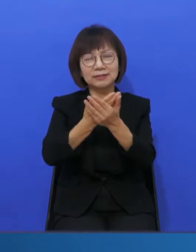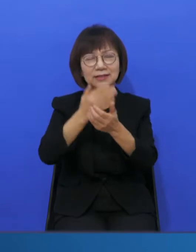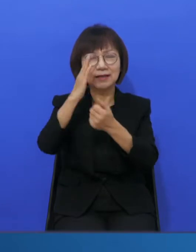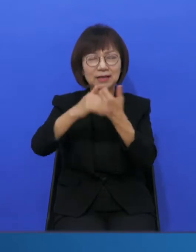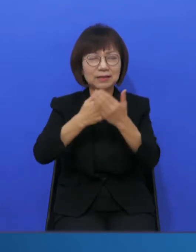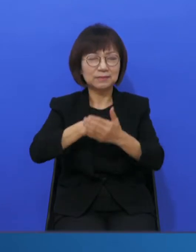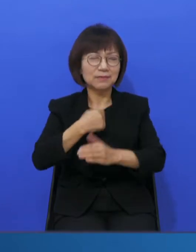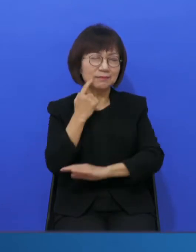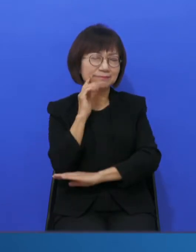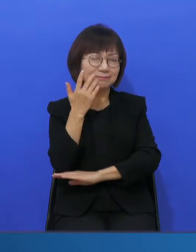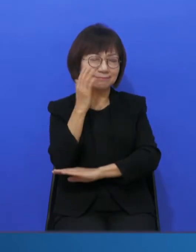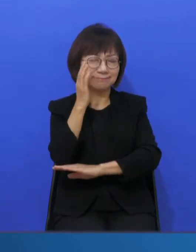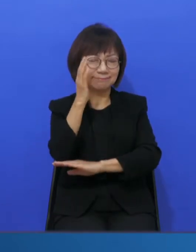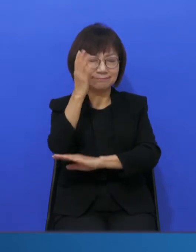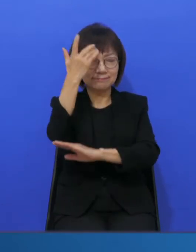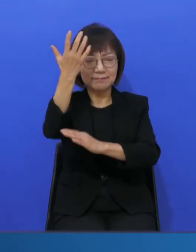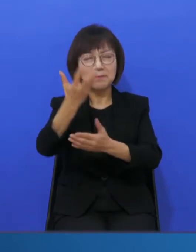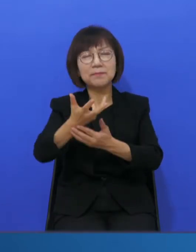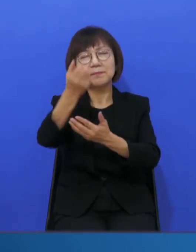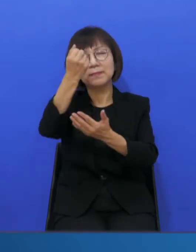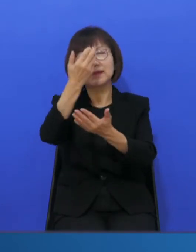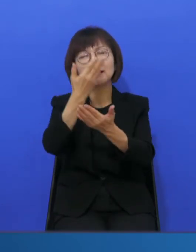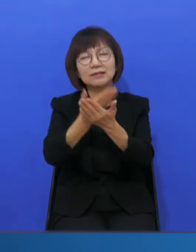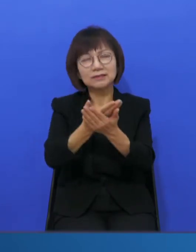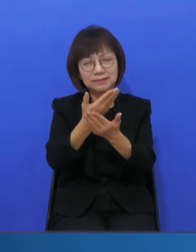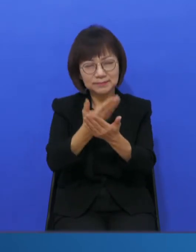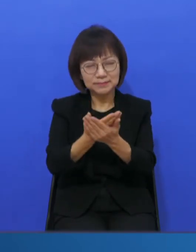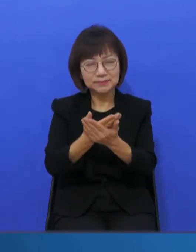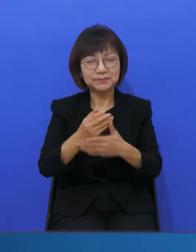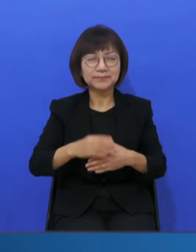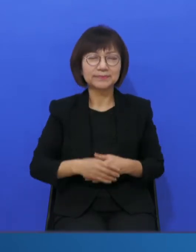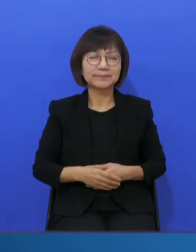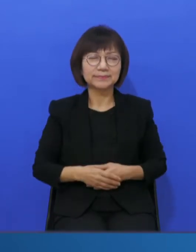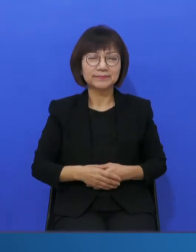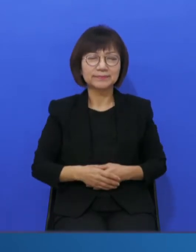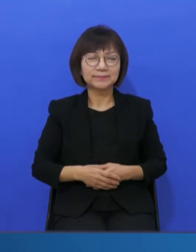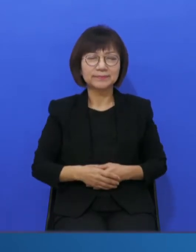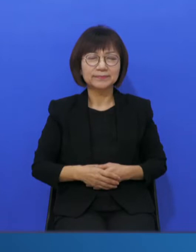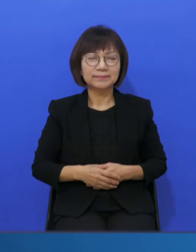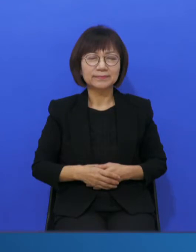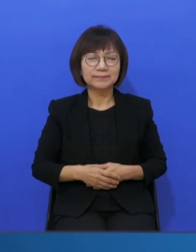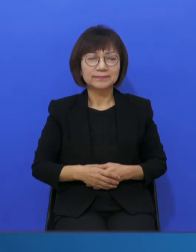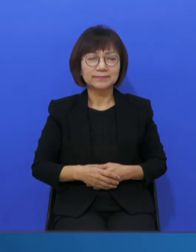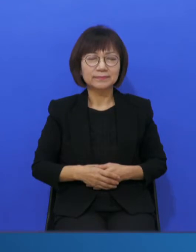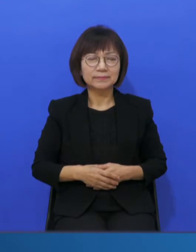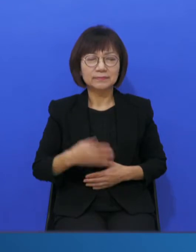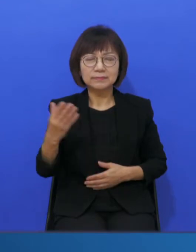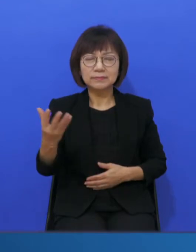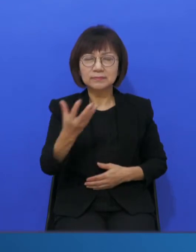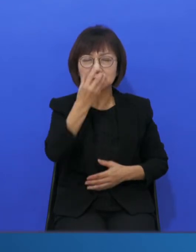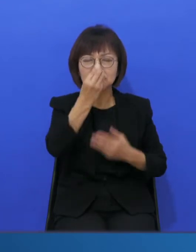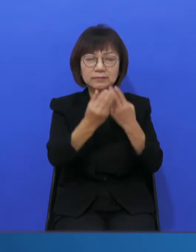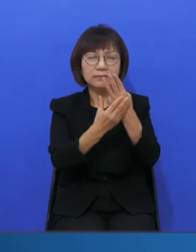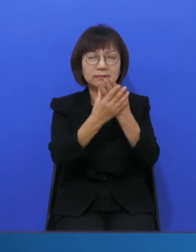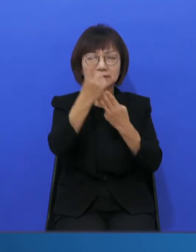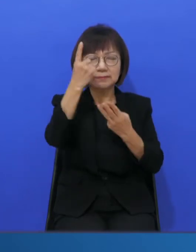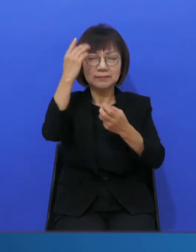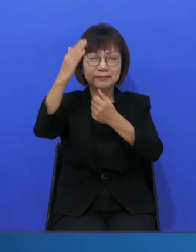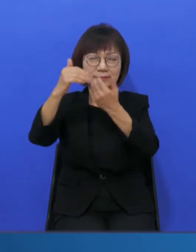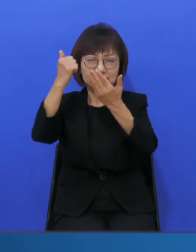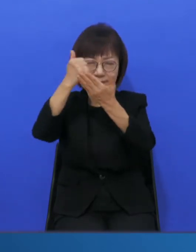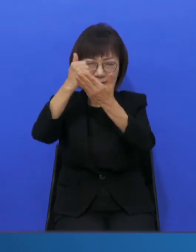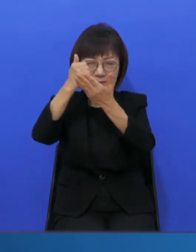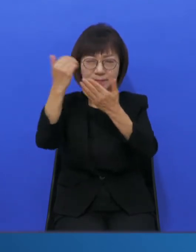receive the praise of the choir and our worship, and may you alone, our God, our Father, receive all the glory. 성삼위 하나님